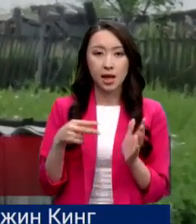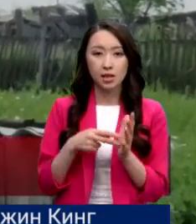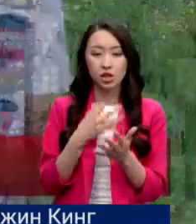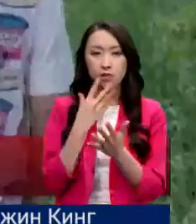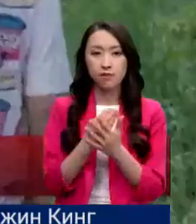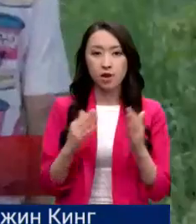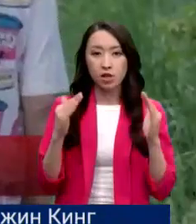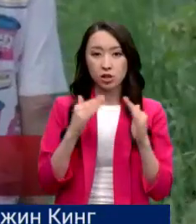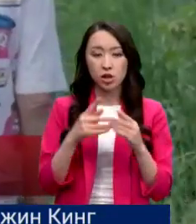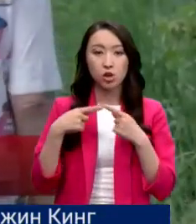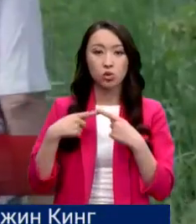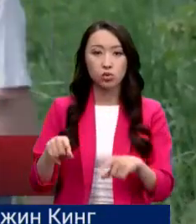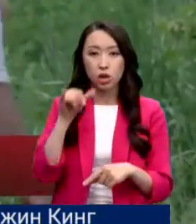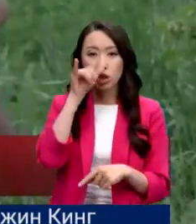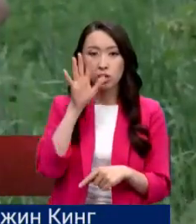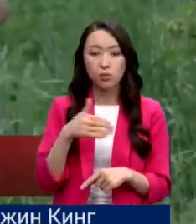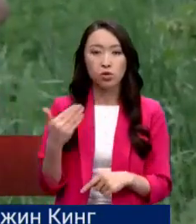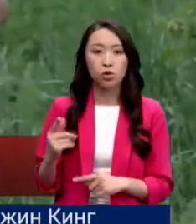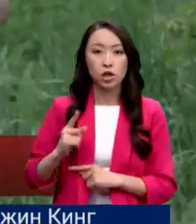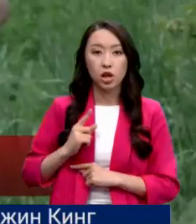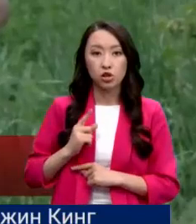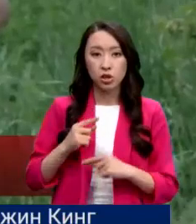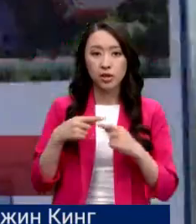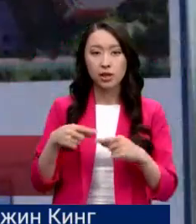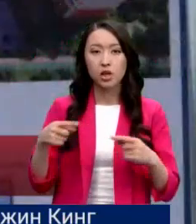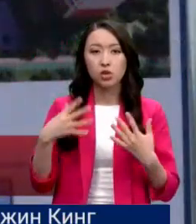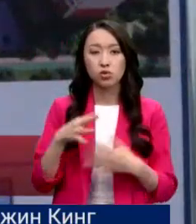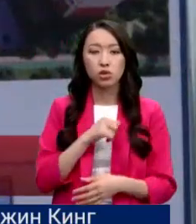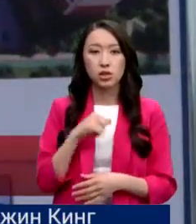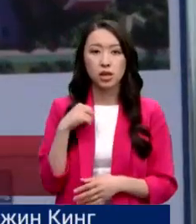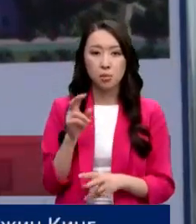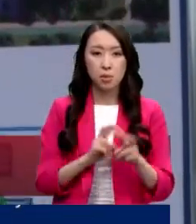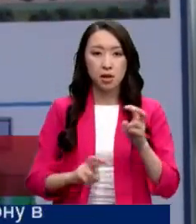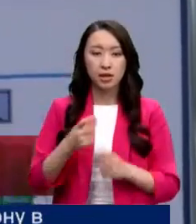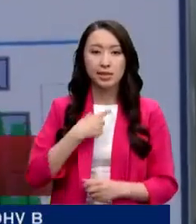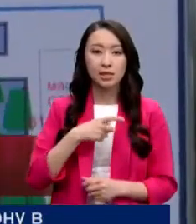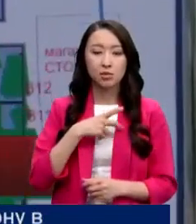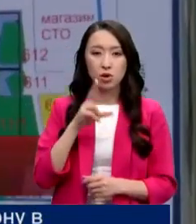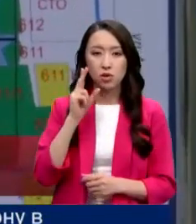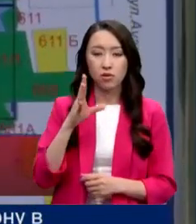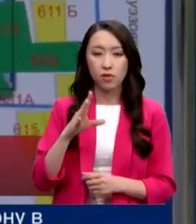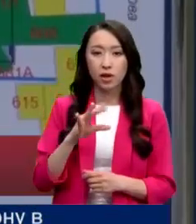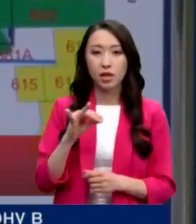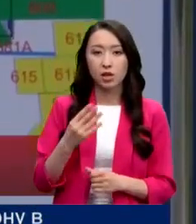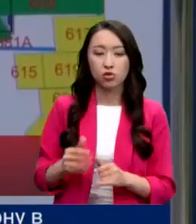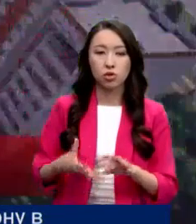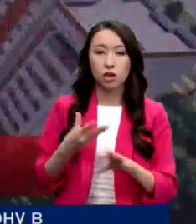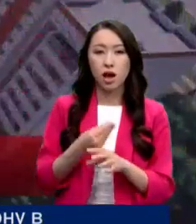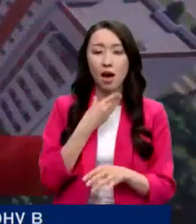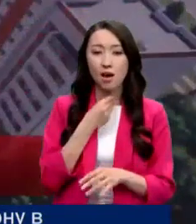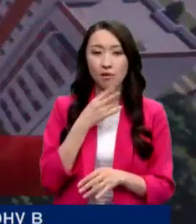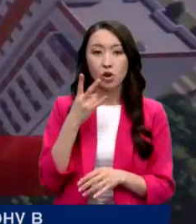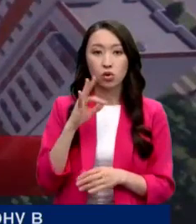своей недвижимости, другие не могут ее дождаться. Некоторые уже сами подыскали себе благоустроенное жилье и внесли аванс,